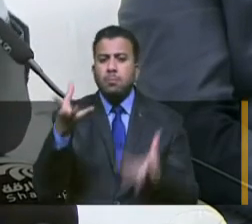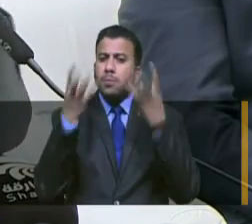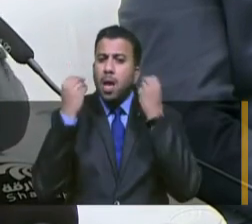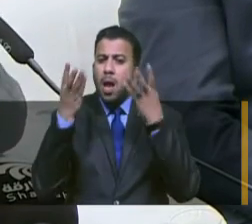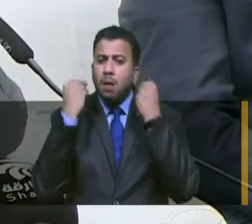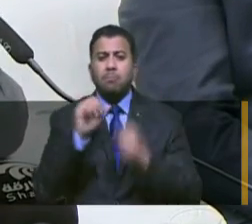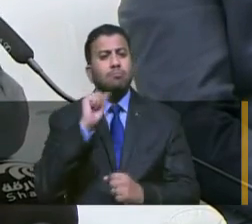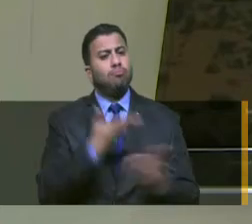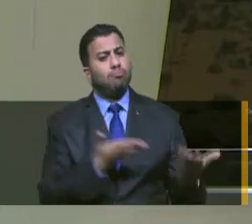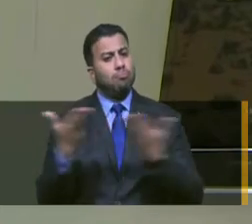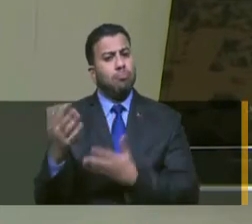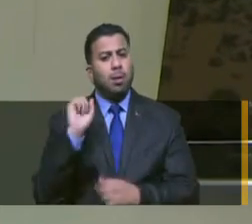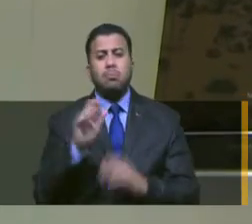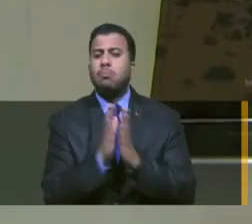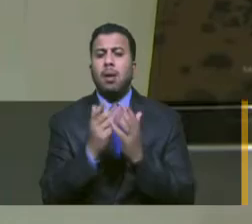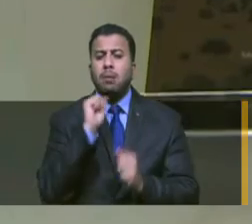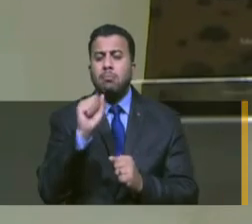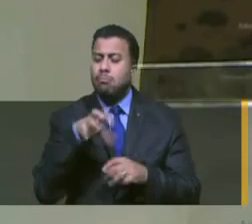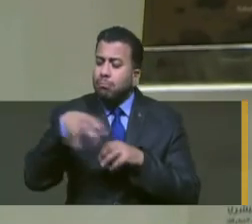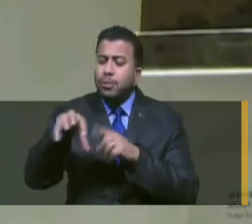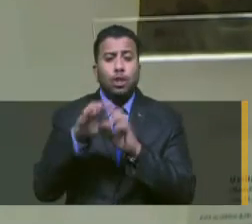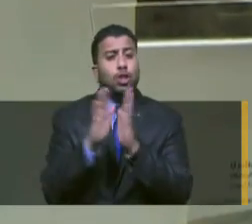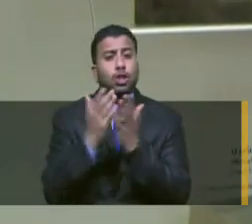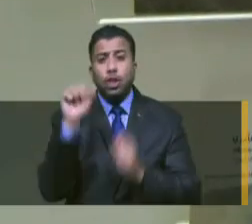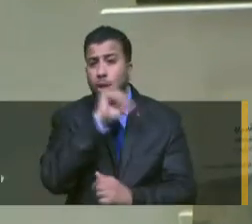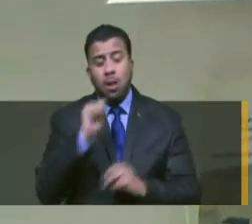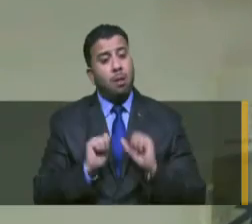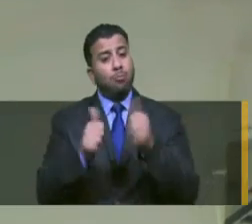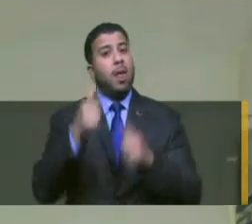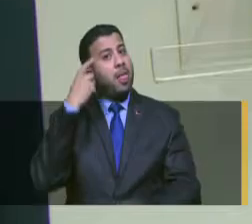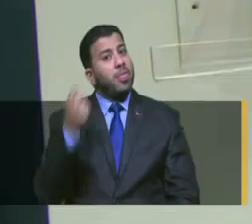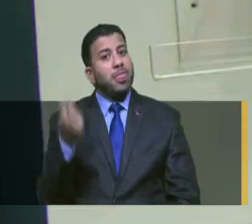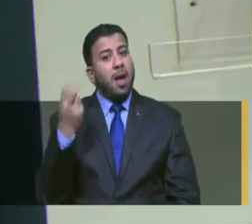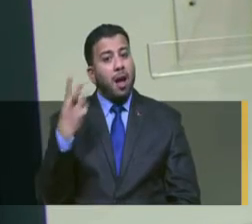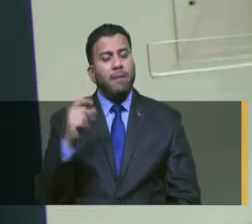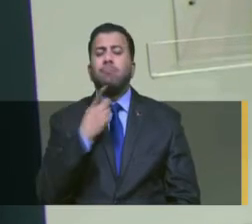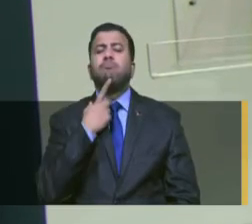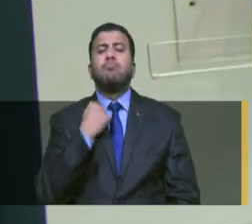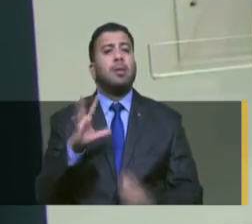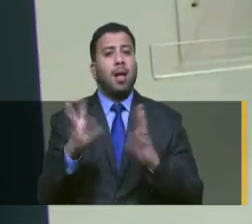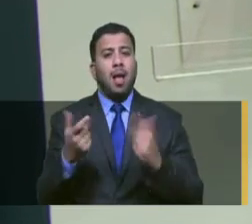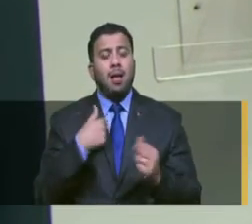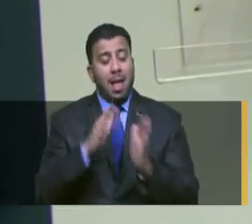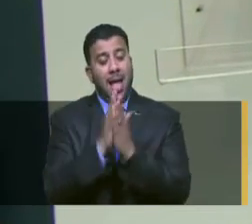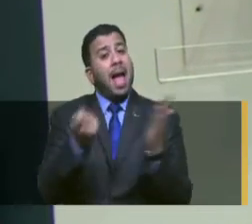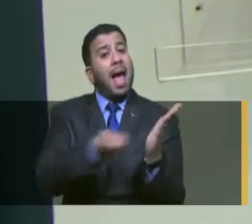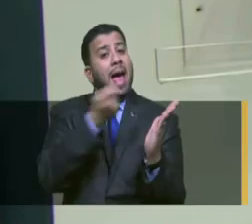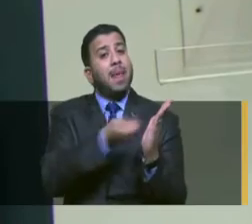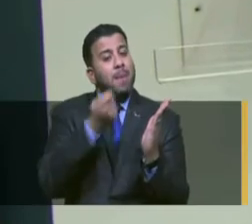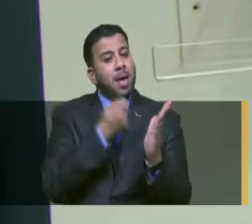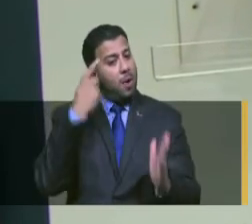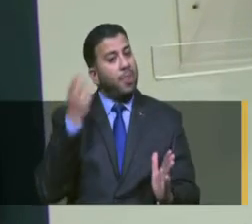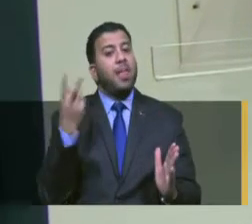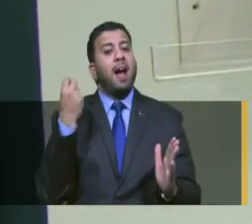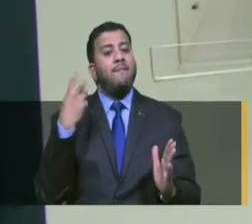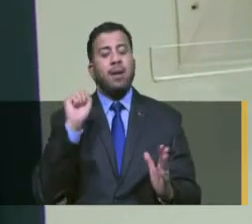في مستهل الزيارة على ما تضمنته منصة الإمارة من مشاركات ثقافية متمثلة في إصدارات أدبية وثقافية